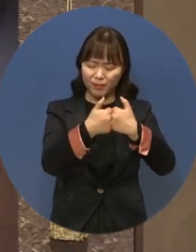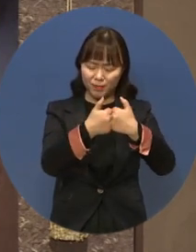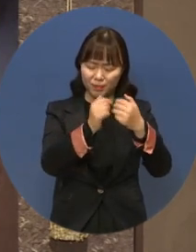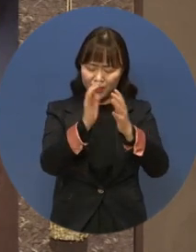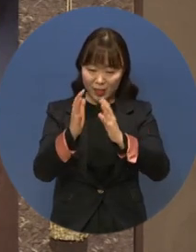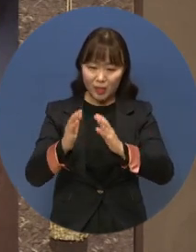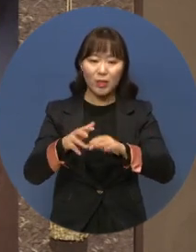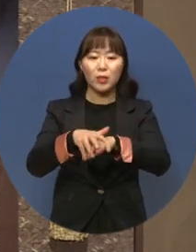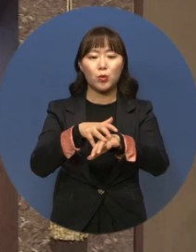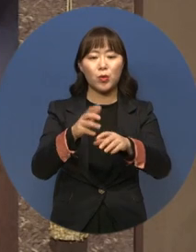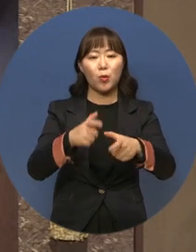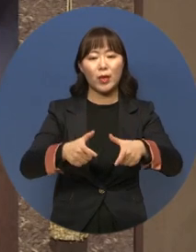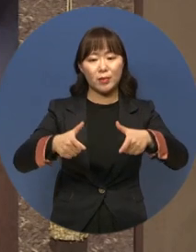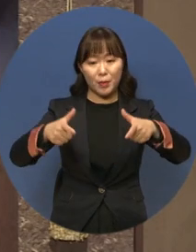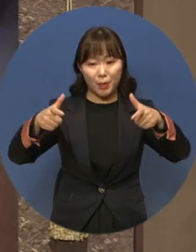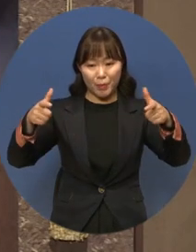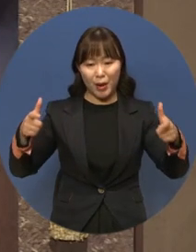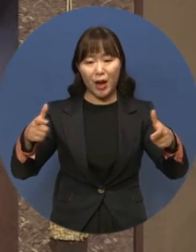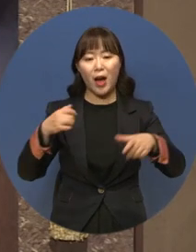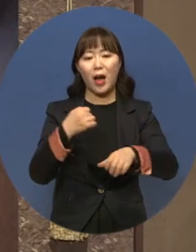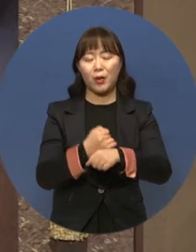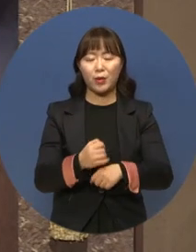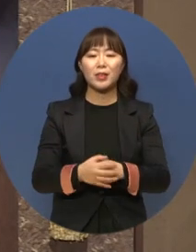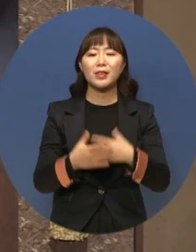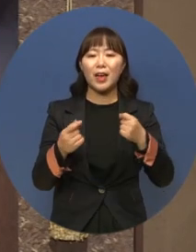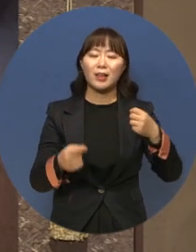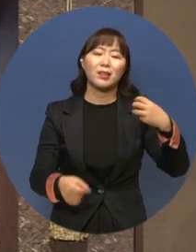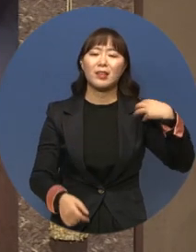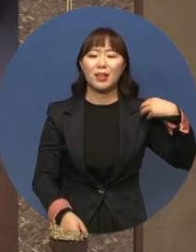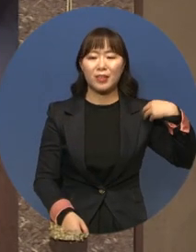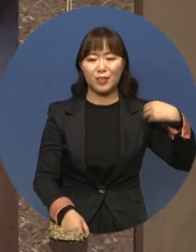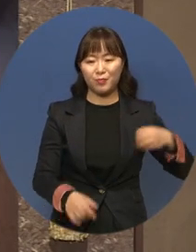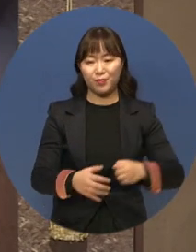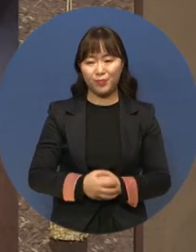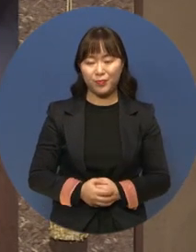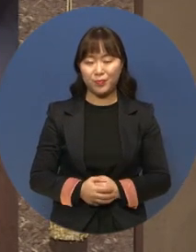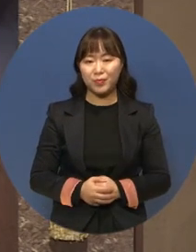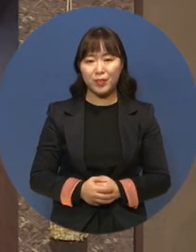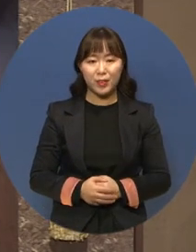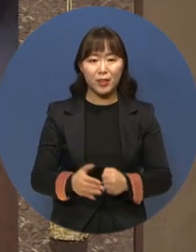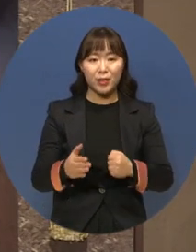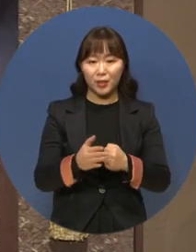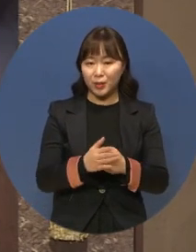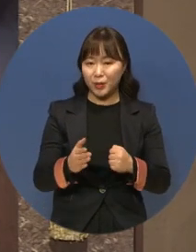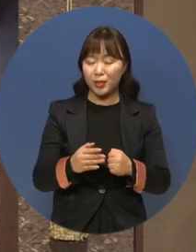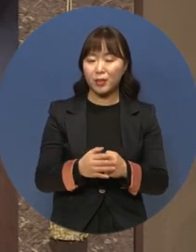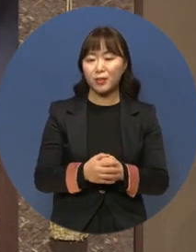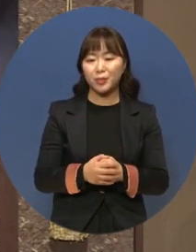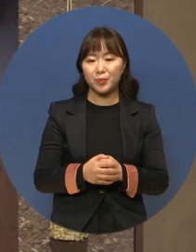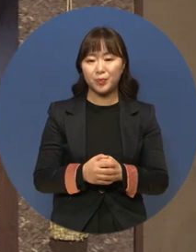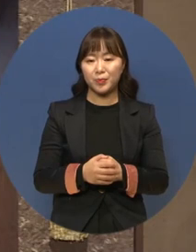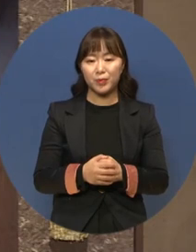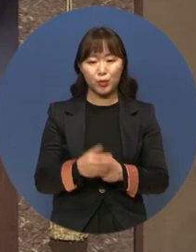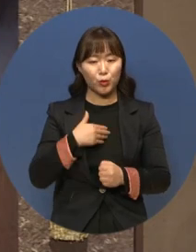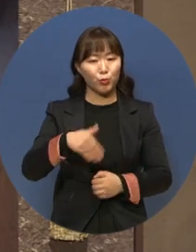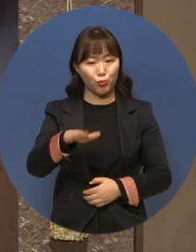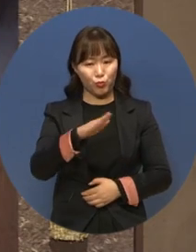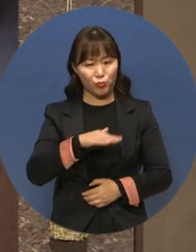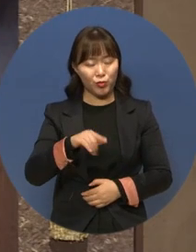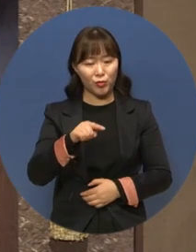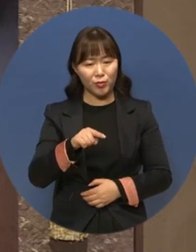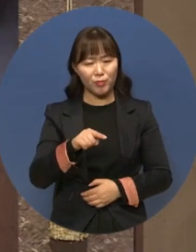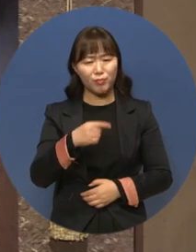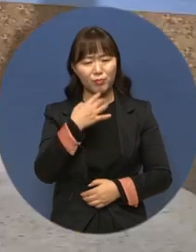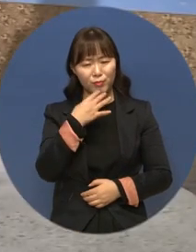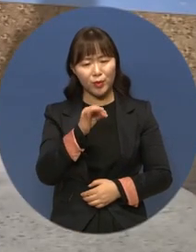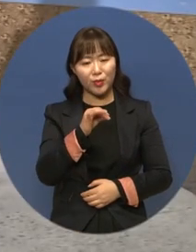또 조직 확장 작업을 해 나가고 네. 네, 그런 역할을 하고 있습니다. 그래서 그 또 이제 저희는 물론